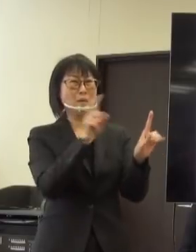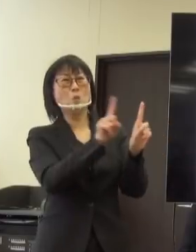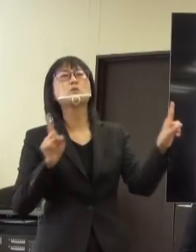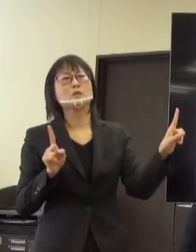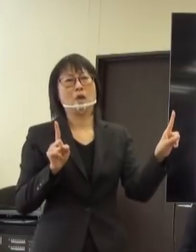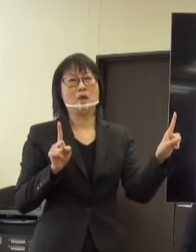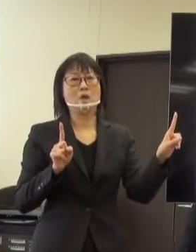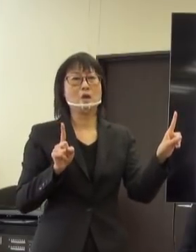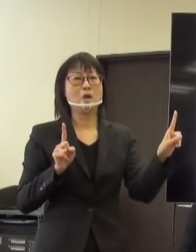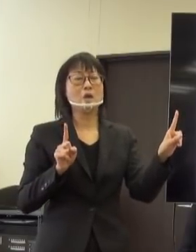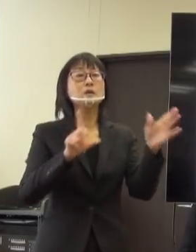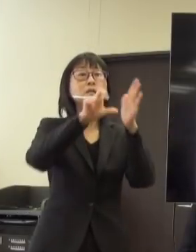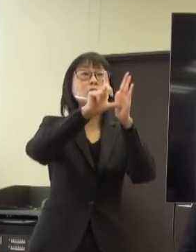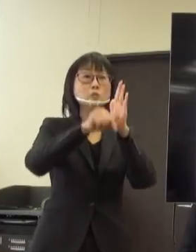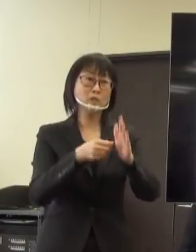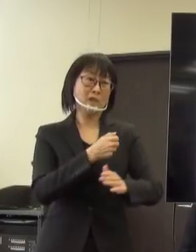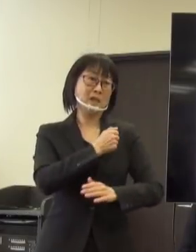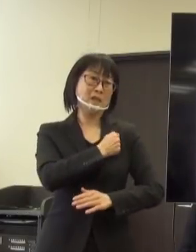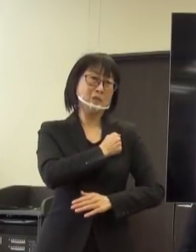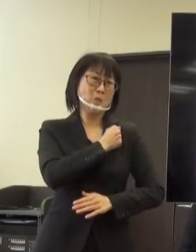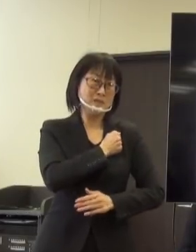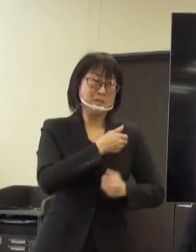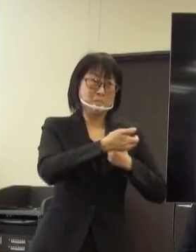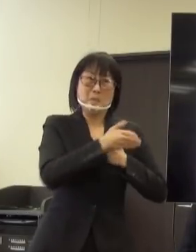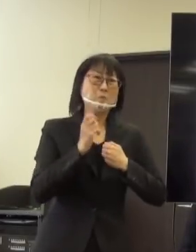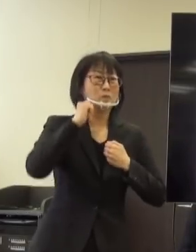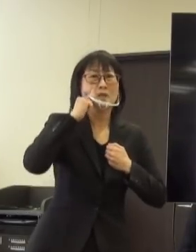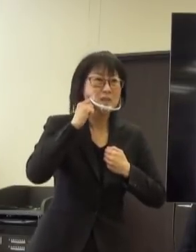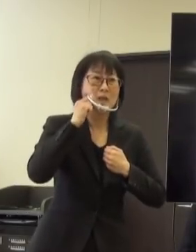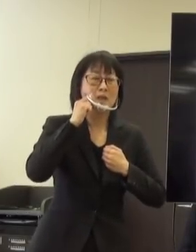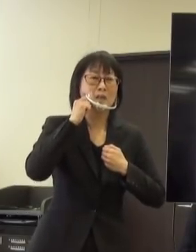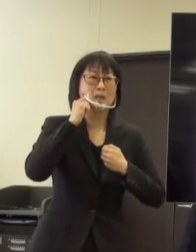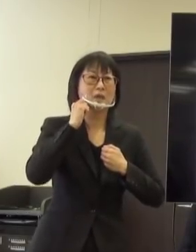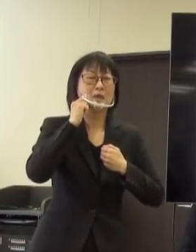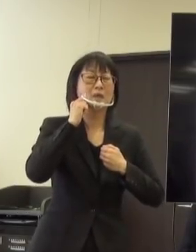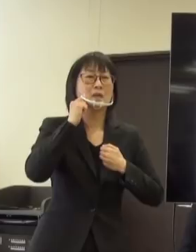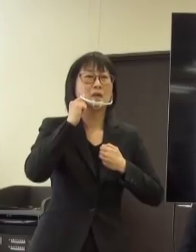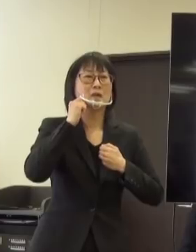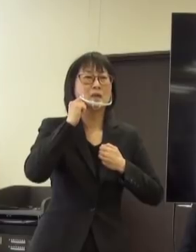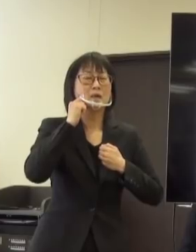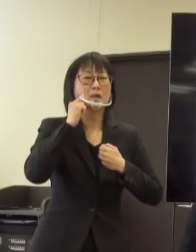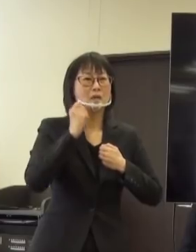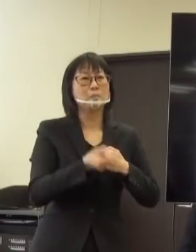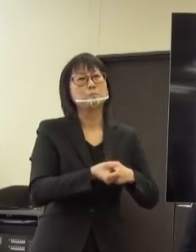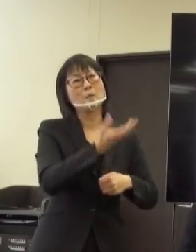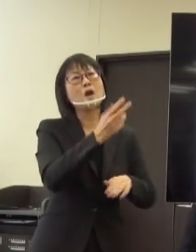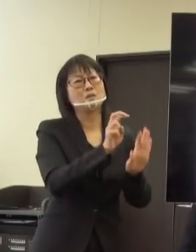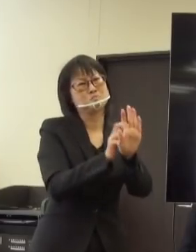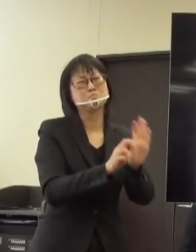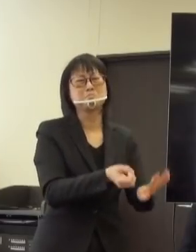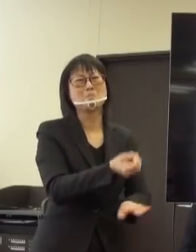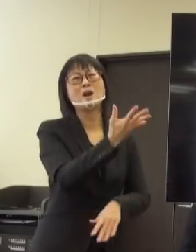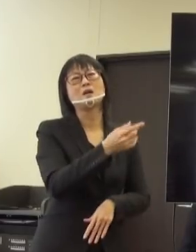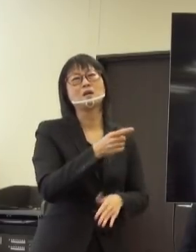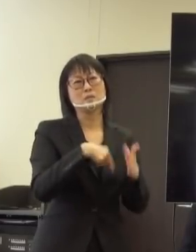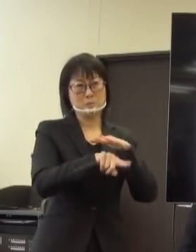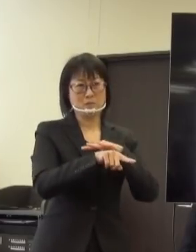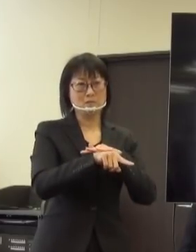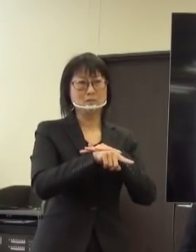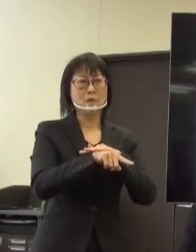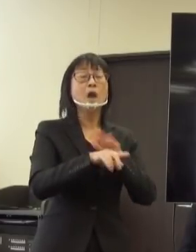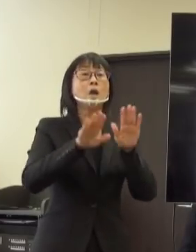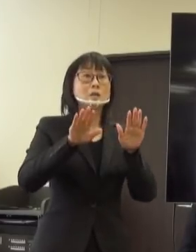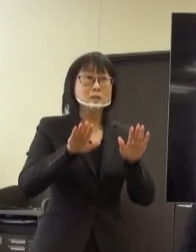ですよ。言葉非常にきついですけれども、こういう状況に今なりつつあるということ